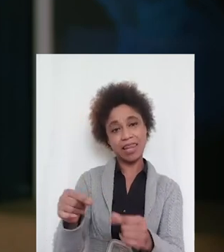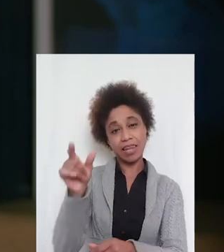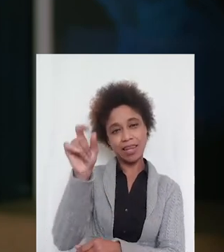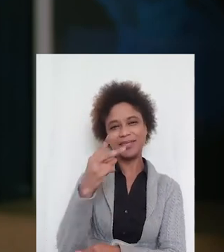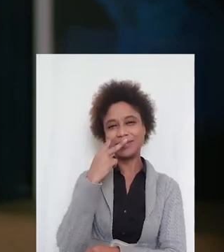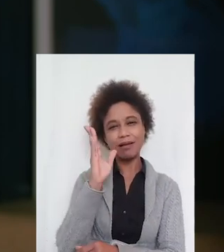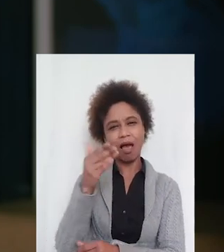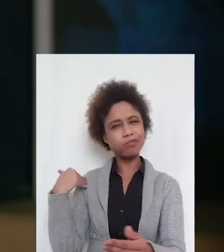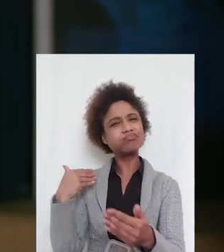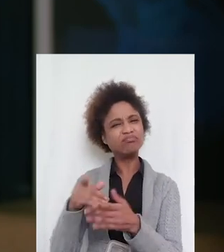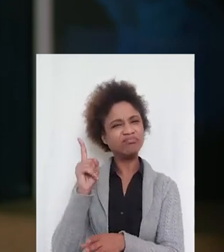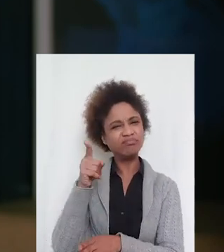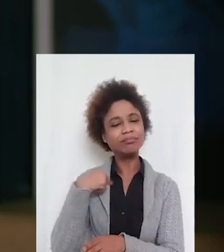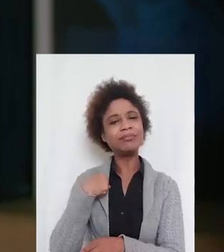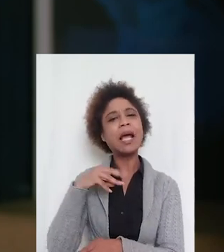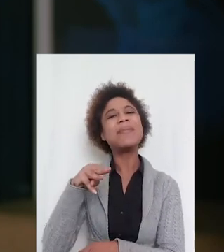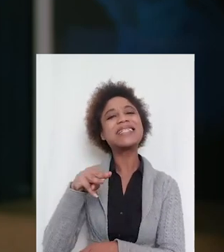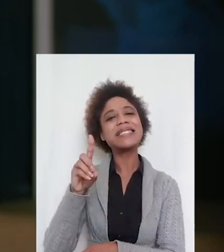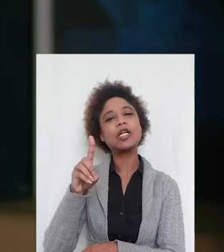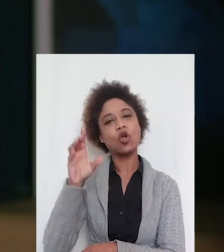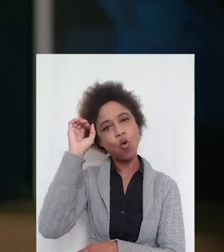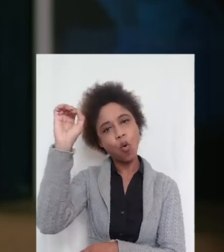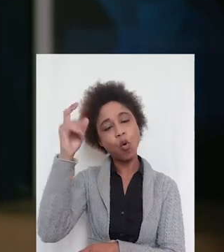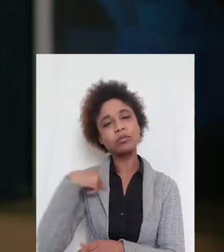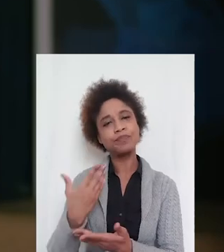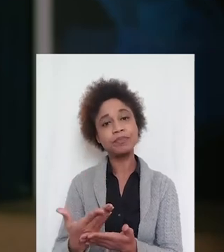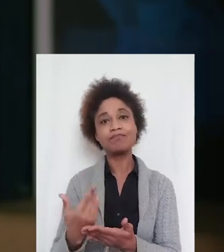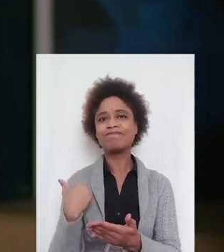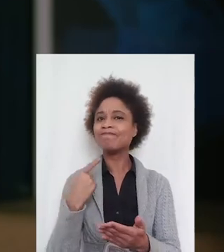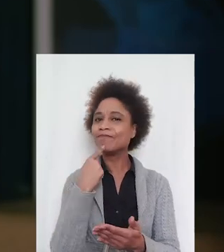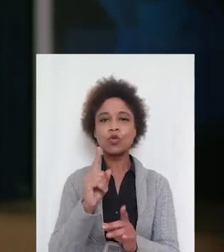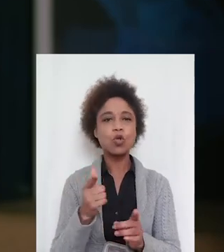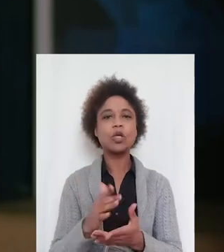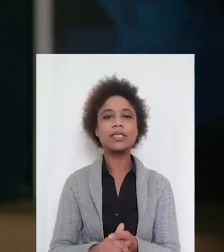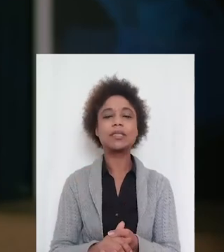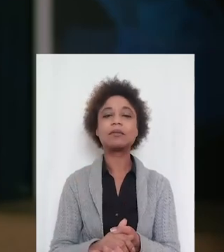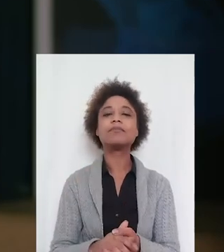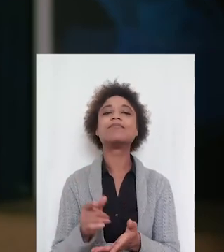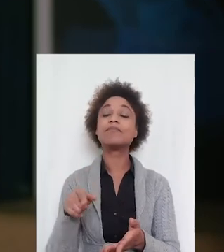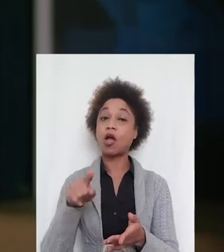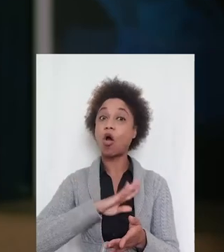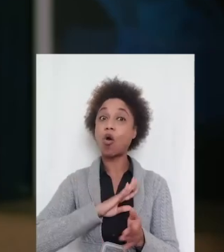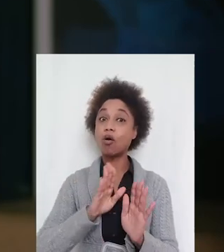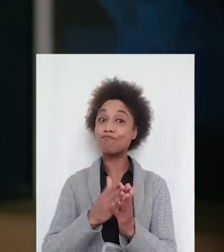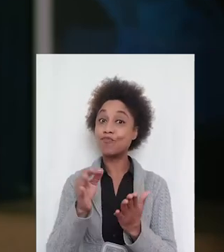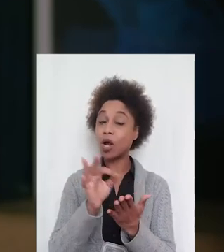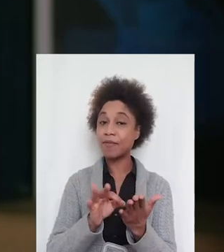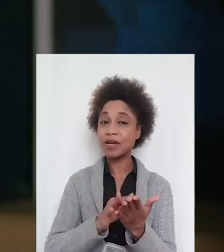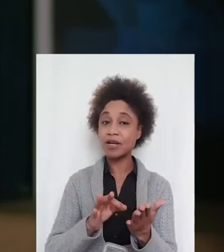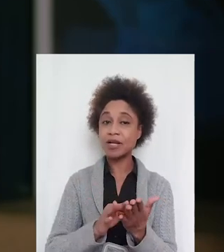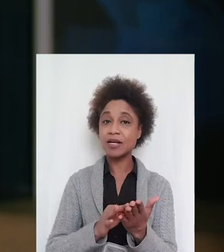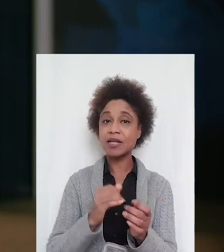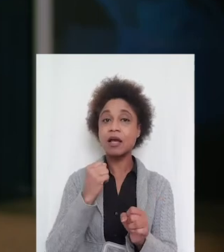zien komen in de bijeenkomst. Het is Marianne Dijkshoorn. Wat ik net niet noemde, dus dat noem ik er nu bij, is dat zij ook een boek heeft geschreven. Maak je